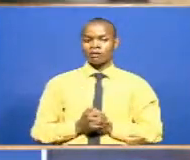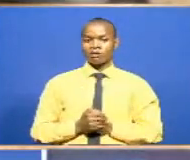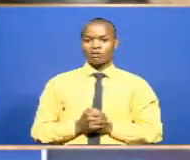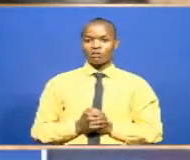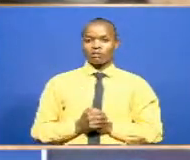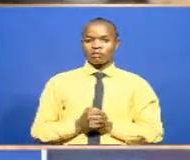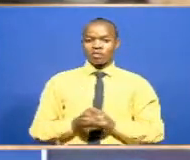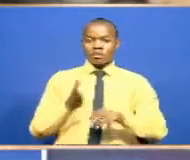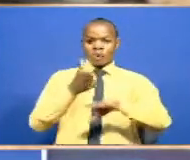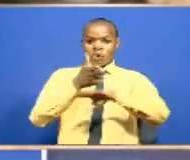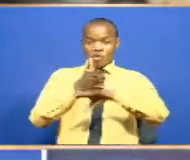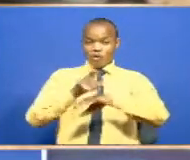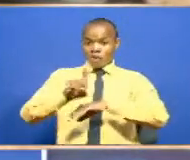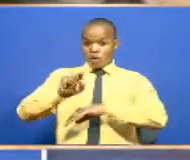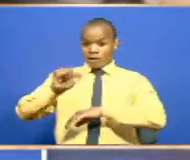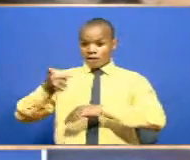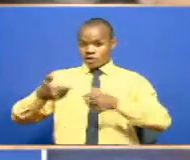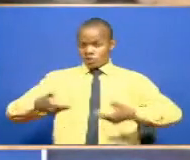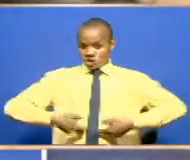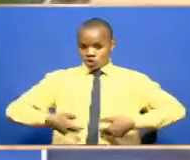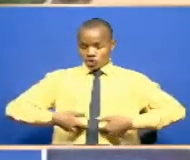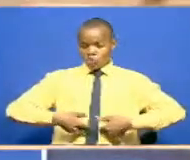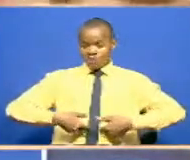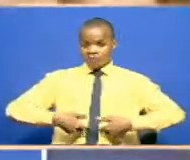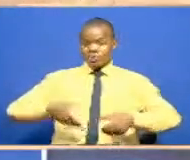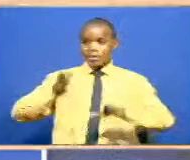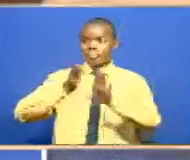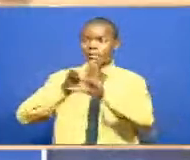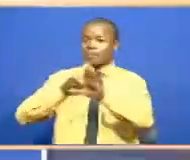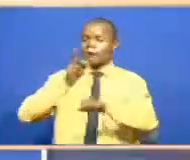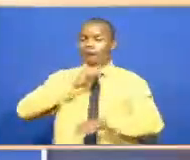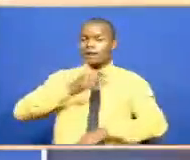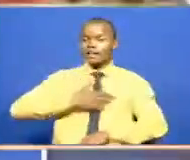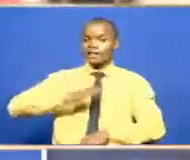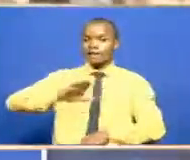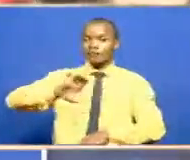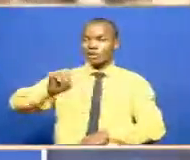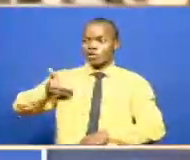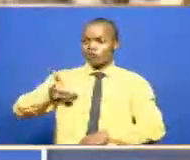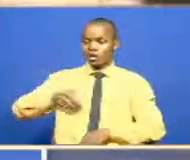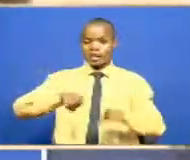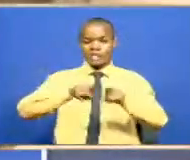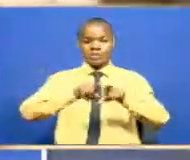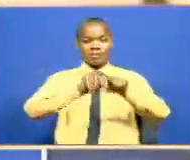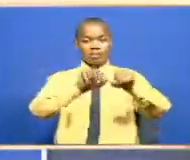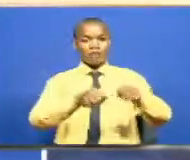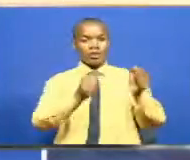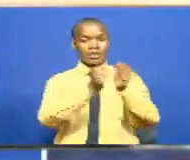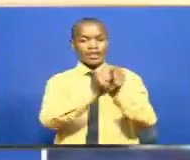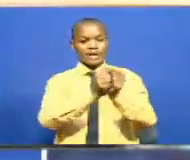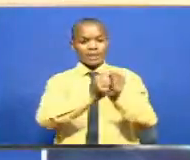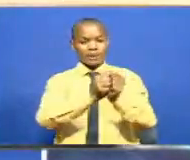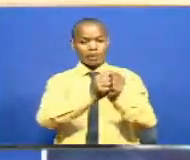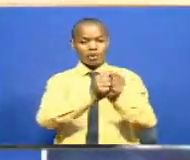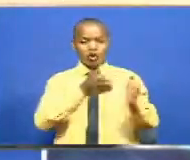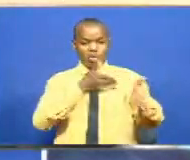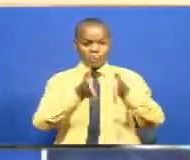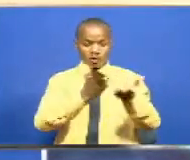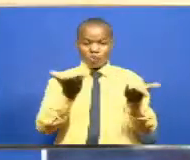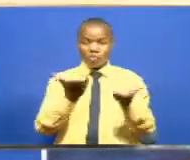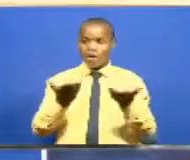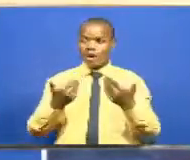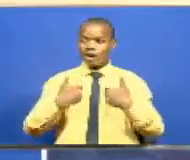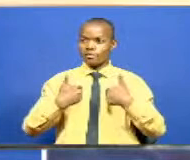Zaidi ya vijana 1,000 walijitokeza kwa shughuli hiyo katika kaunti ya Samburu kungangania nafasi 10 zilizoko. I've not seen any